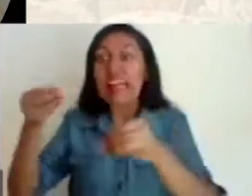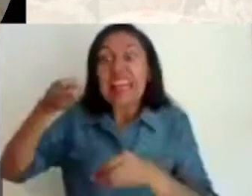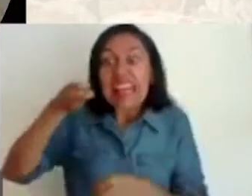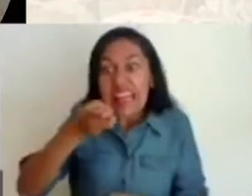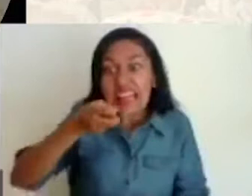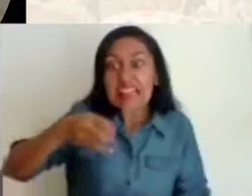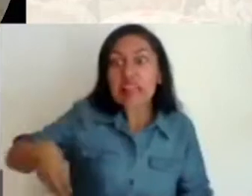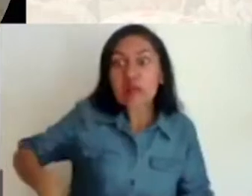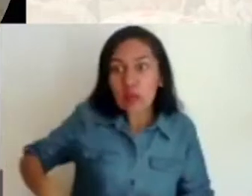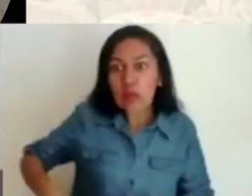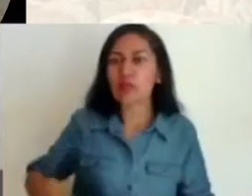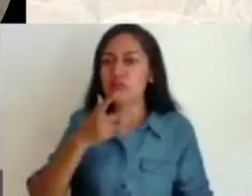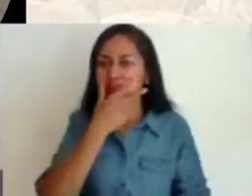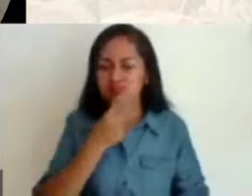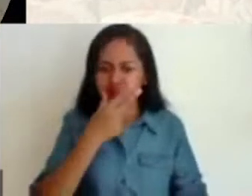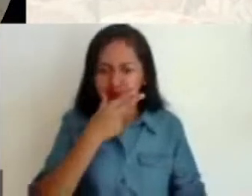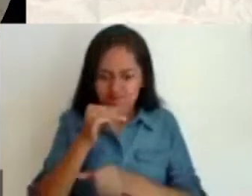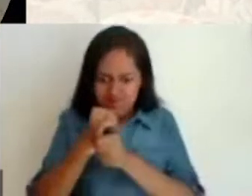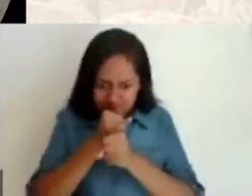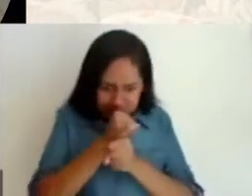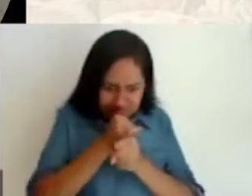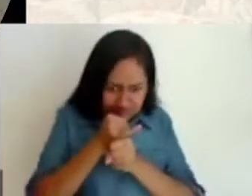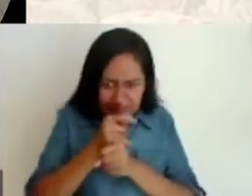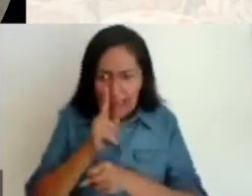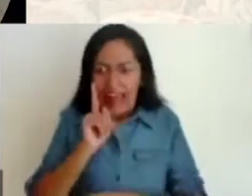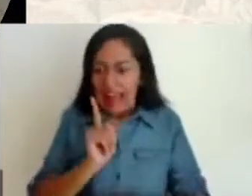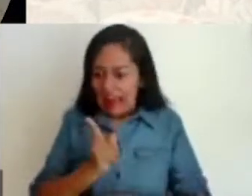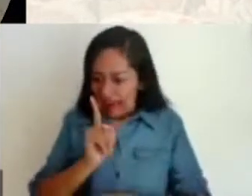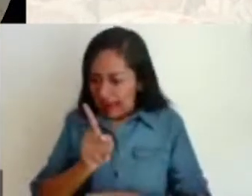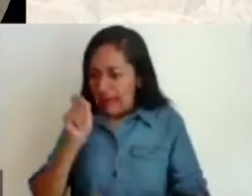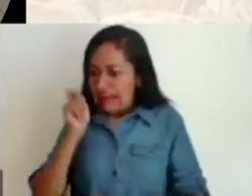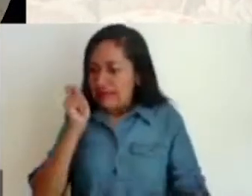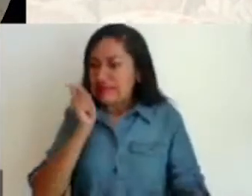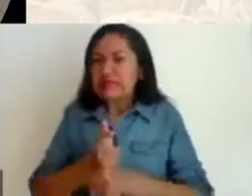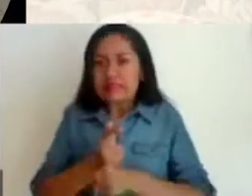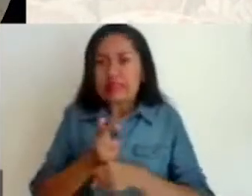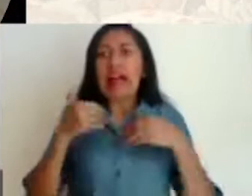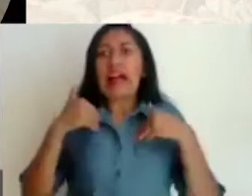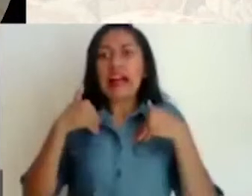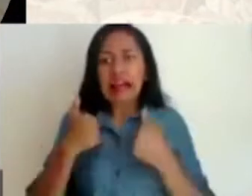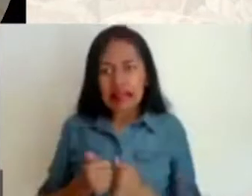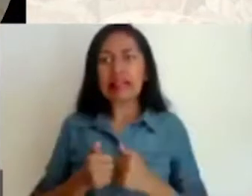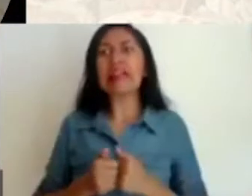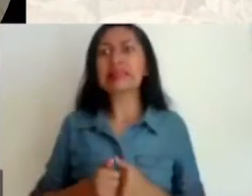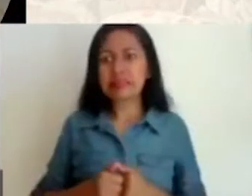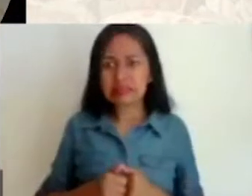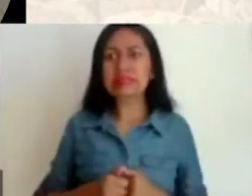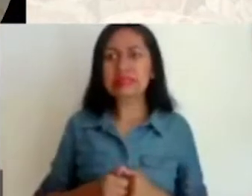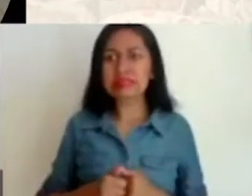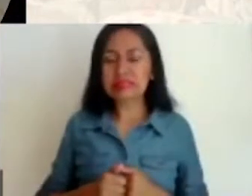prurito, l'ospite si procura delle lesioni da grattamento che consentono al germe di penetrare nell'organismo.